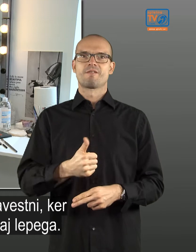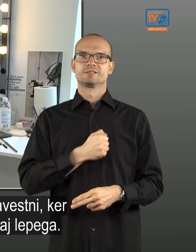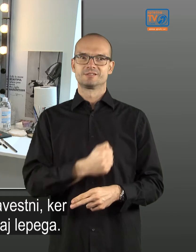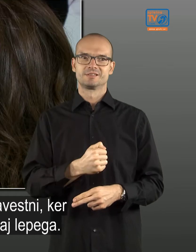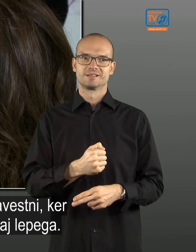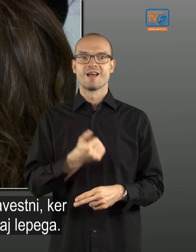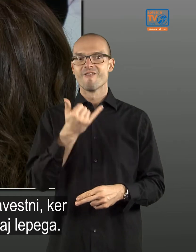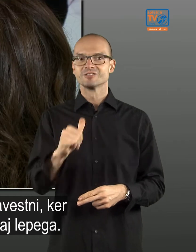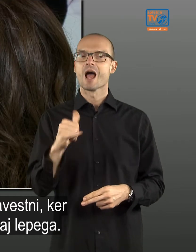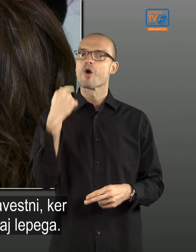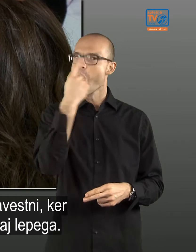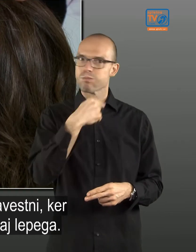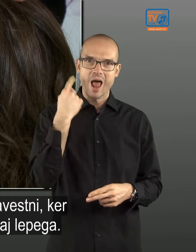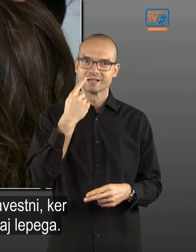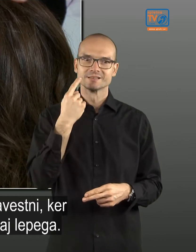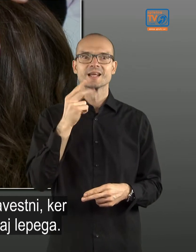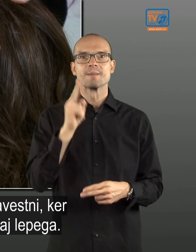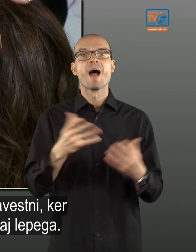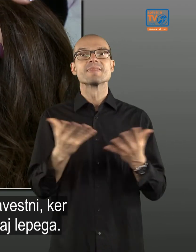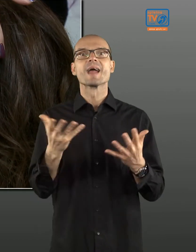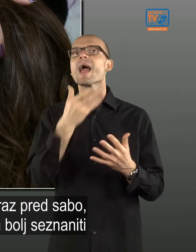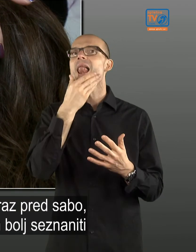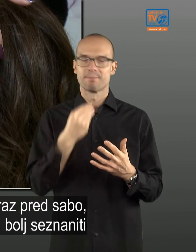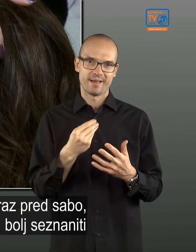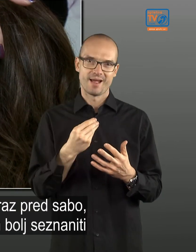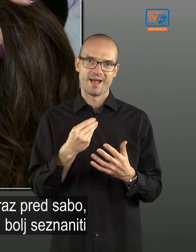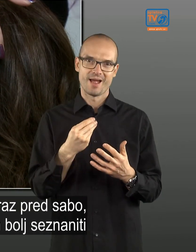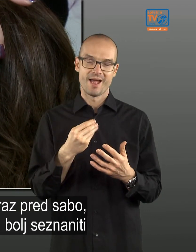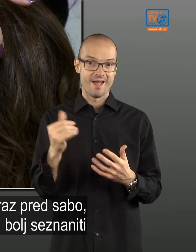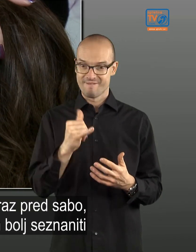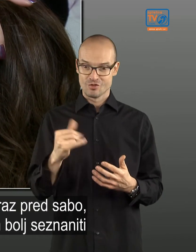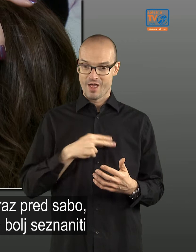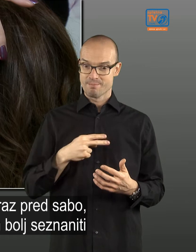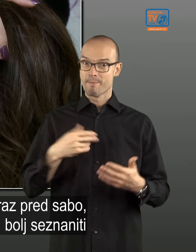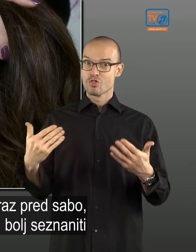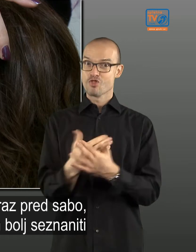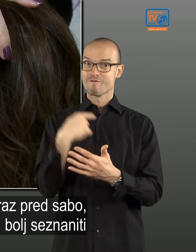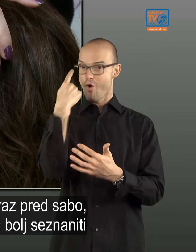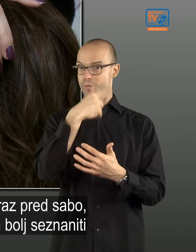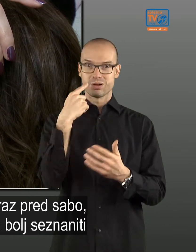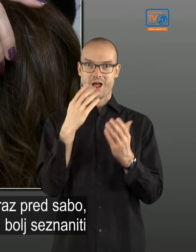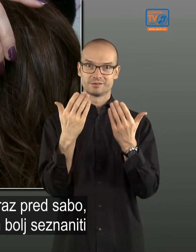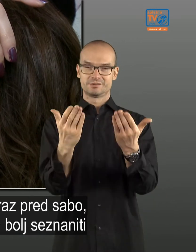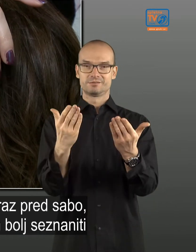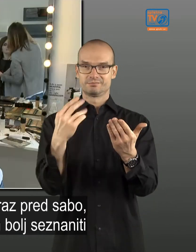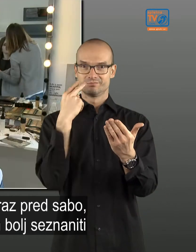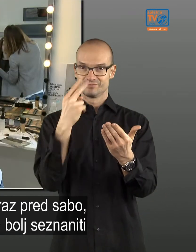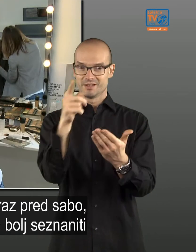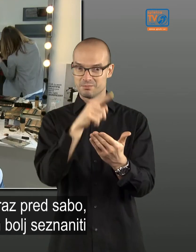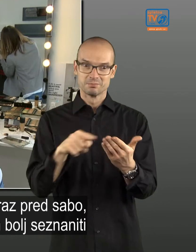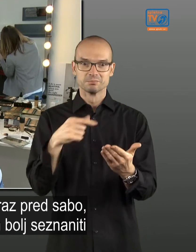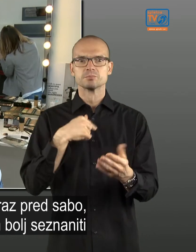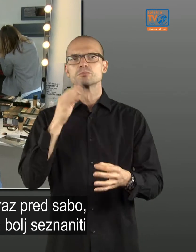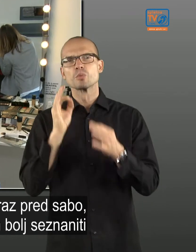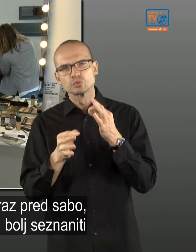ker vsak obraz ima nekaj lepega. Zdaj, vedno, ko imam nov obraz pred sabo,